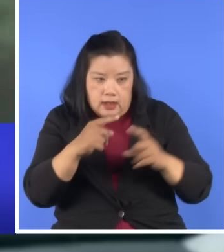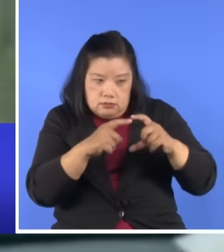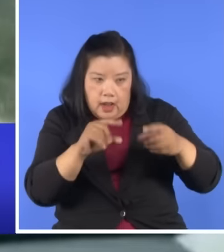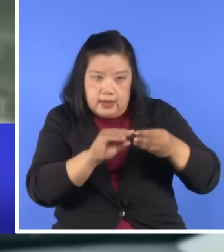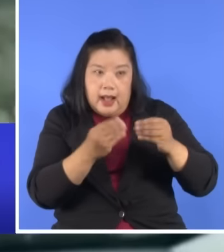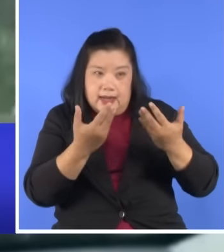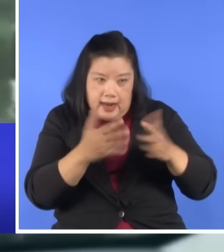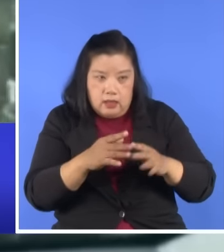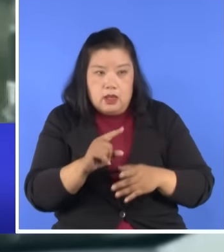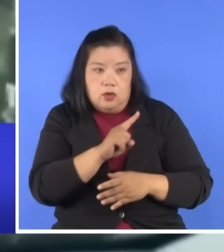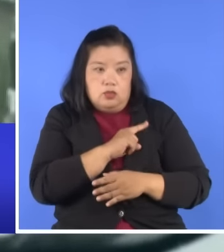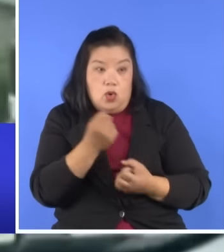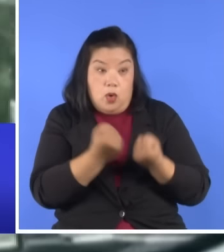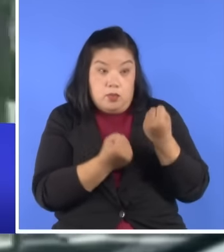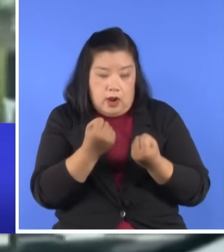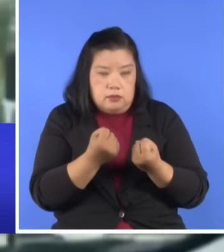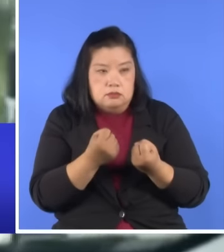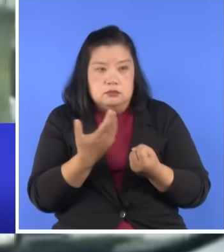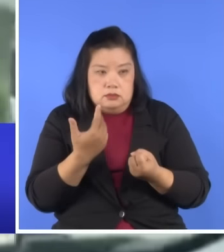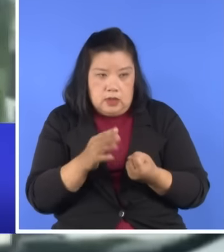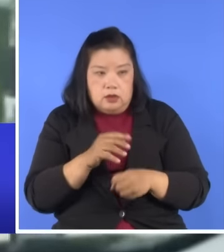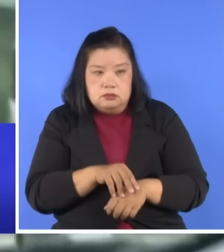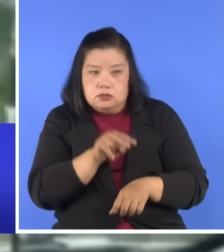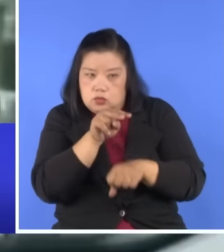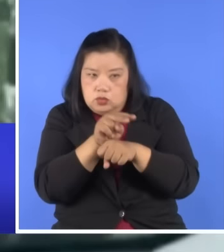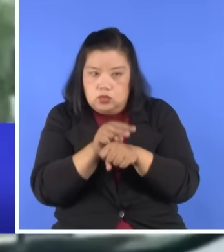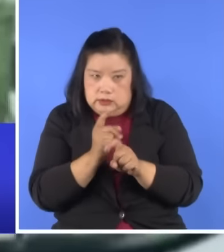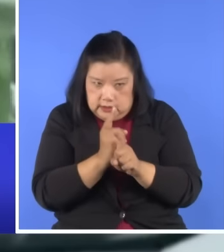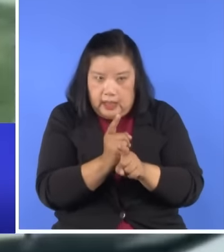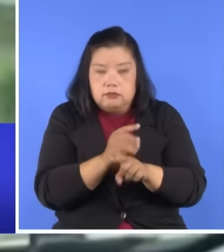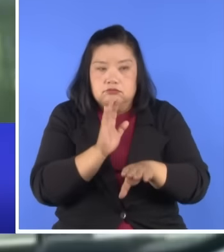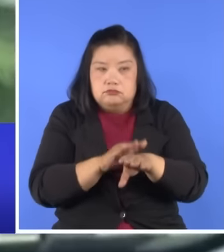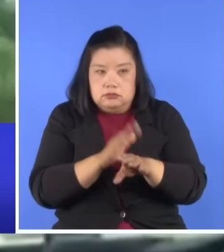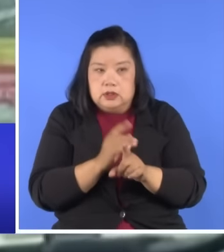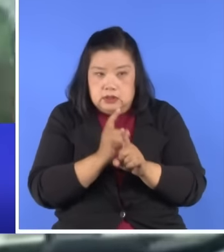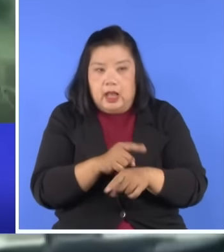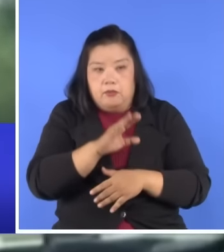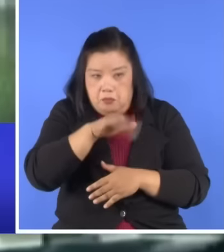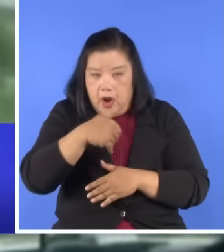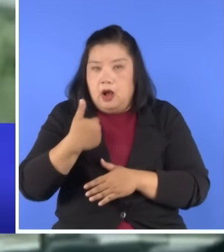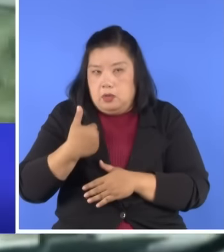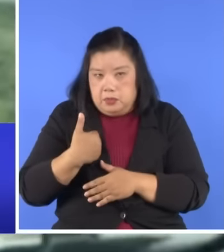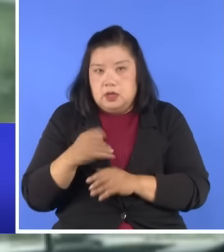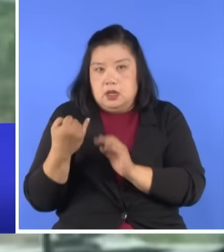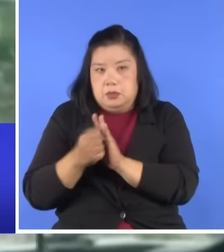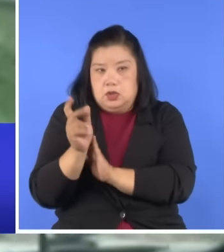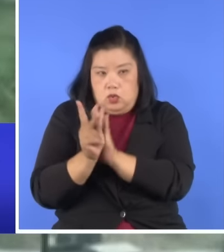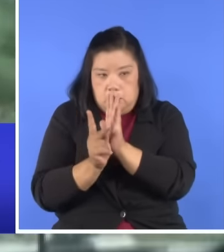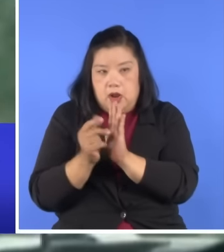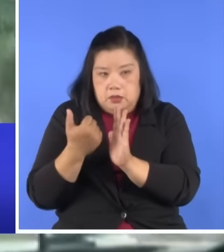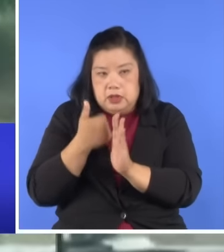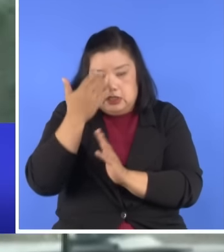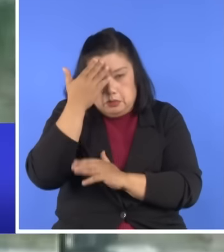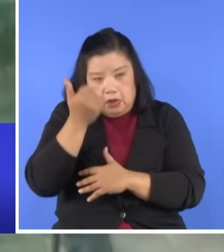คนขับรถทเบียนอะไร8844หรือเปล่ามองไม่ชัดเนี่ยค่ะจะต้องมาดำเนินการตามกฎหมายต่อไปเพราะถือว่าเป็น